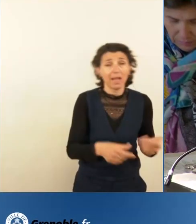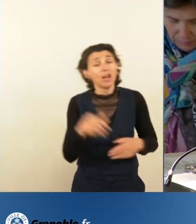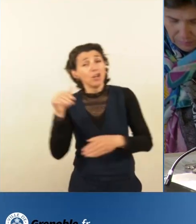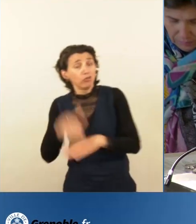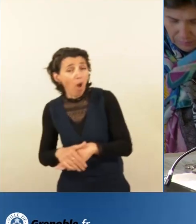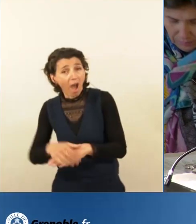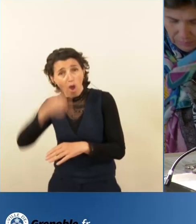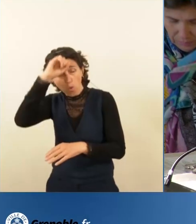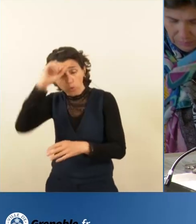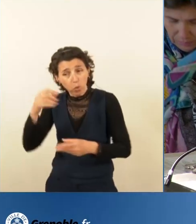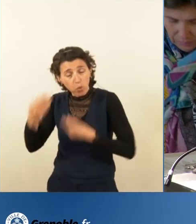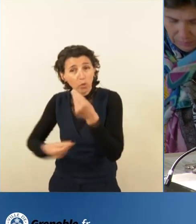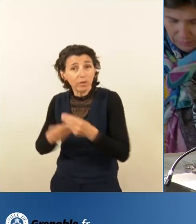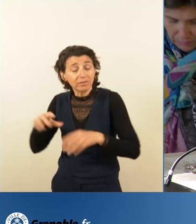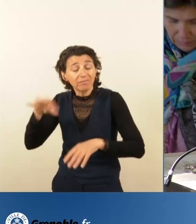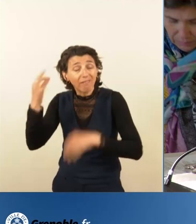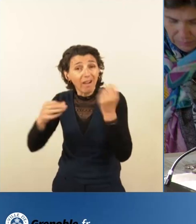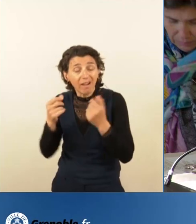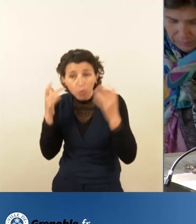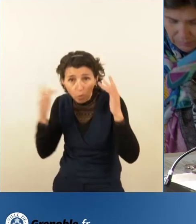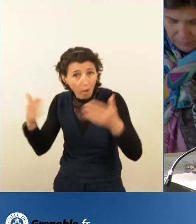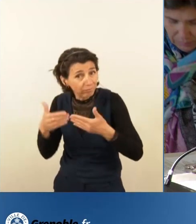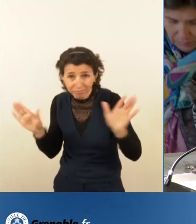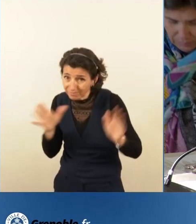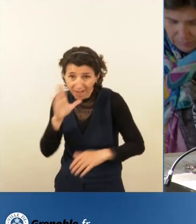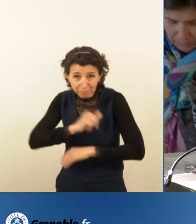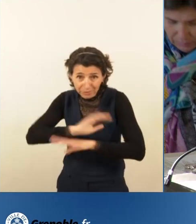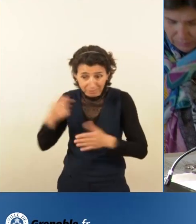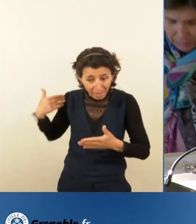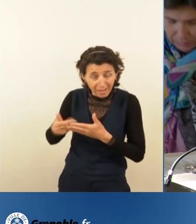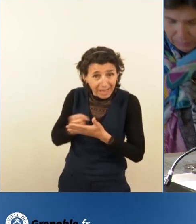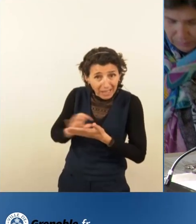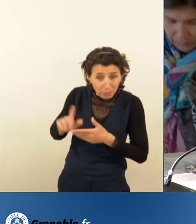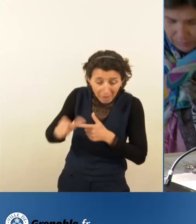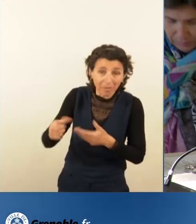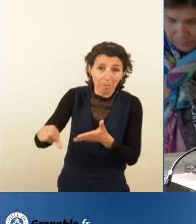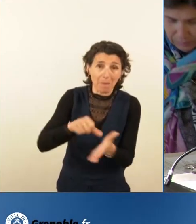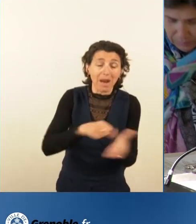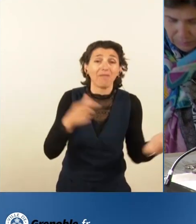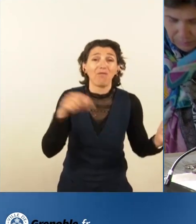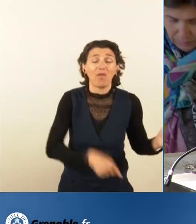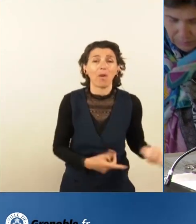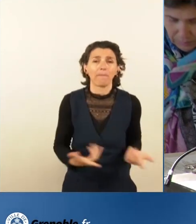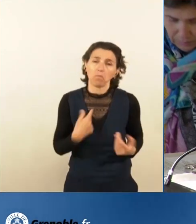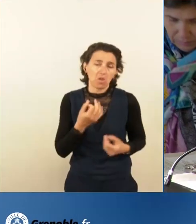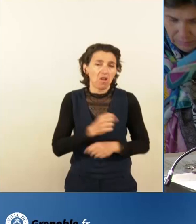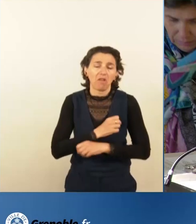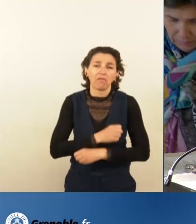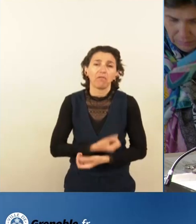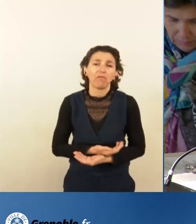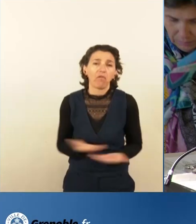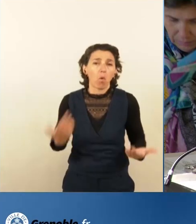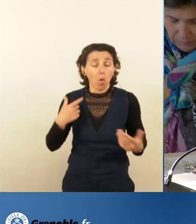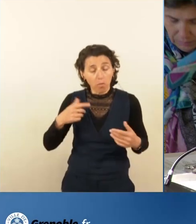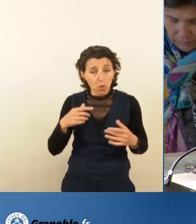l'éveil culturel pardon qui est alors jusqu'à la gratuité et pour vous dire les choses telles qu'on pense ce n'est absolument pas la vision de la justice sociale